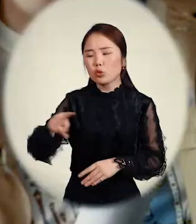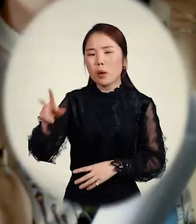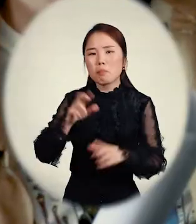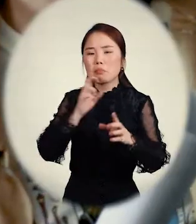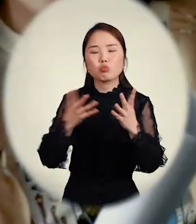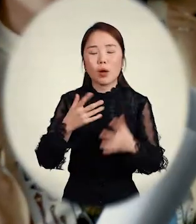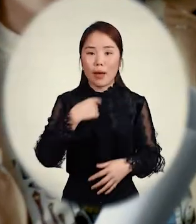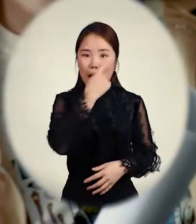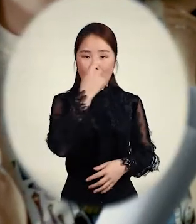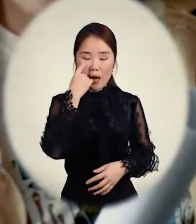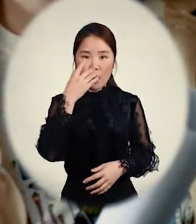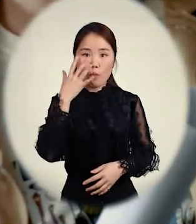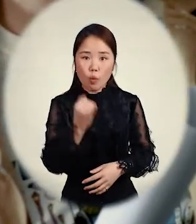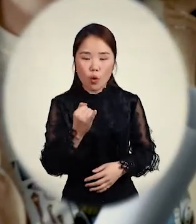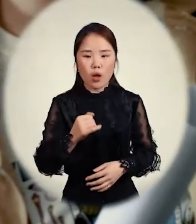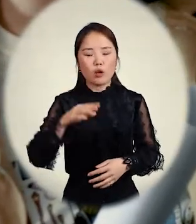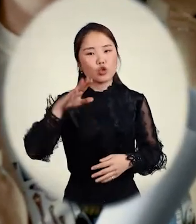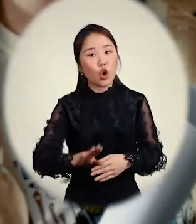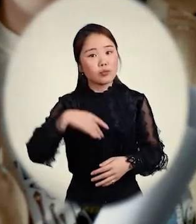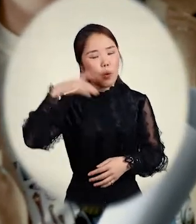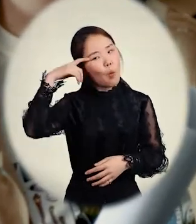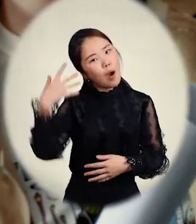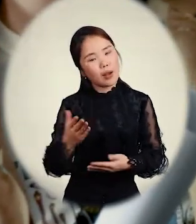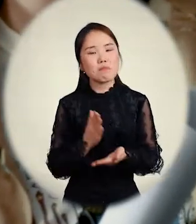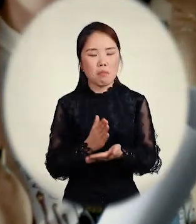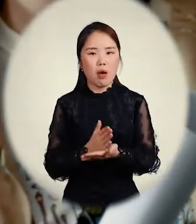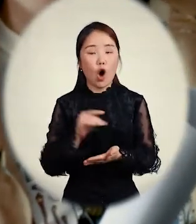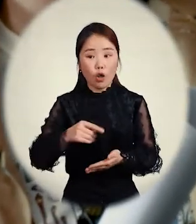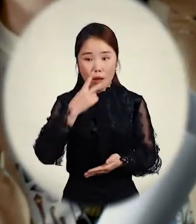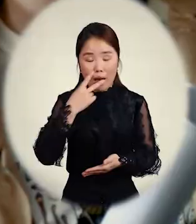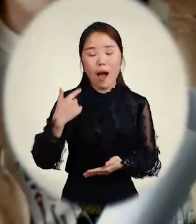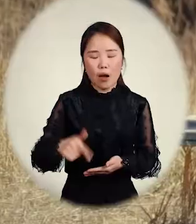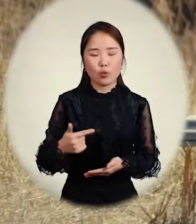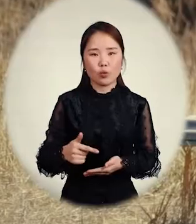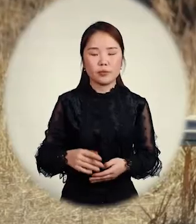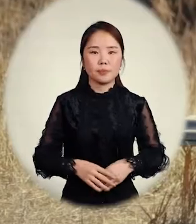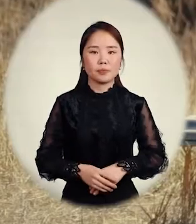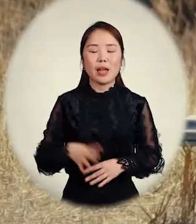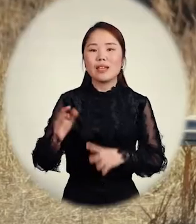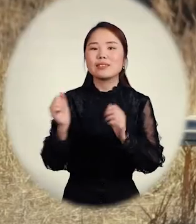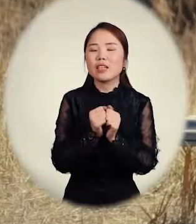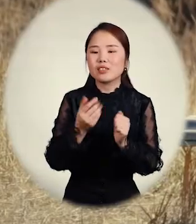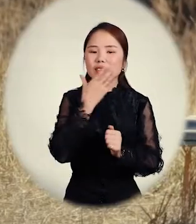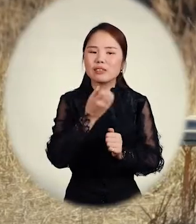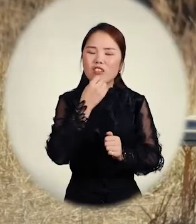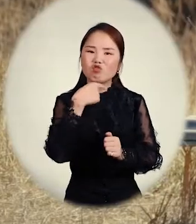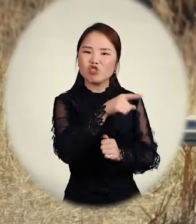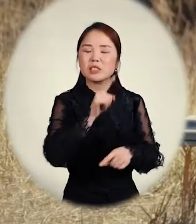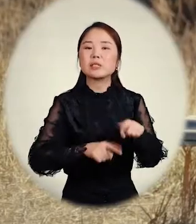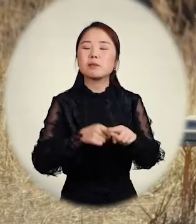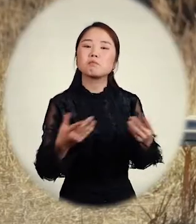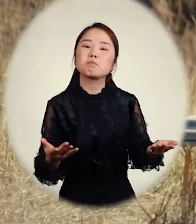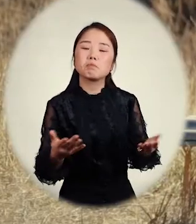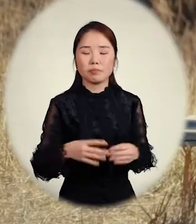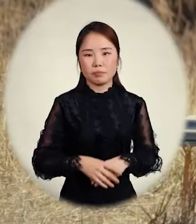юм. Харамуутай багтаа ундаг ус. Аа тийм үү. Одоо гайгүй юу? Одоо гайгүй. Найзуудынхын сайхан зан чанар нь юу байд юм бэ?